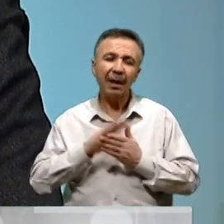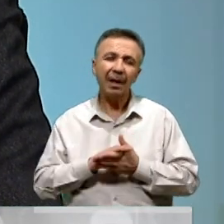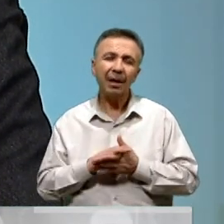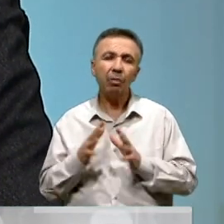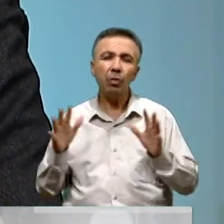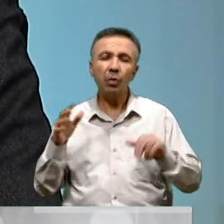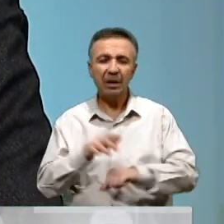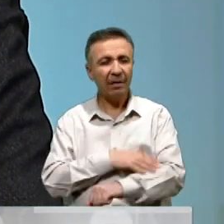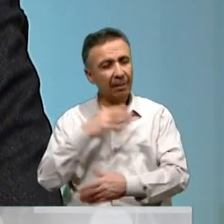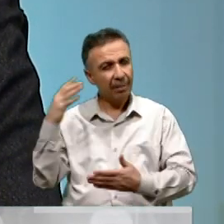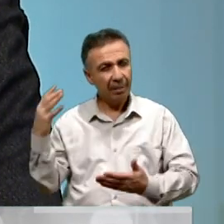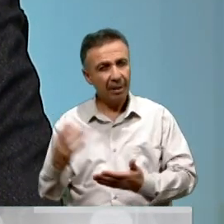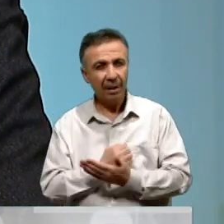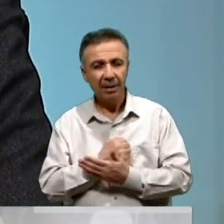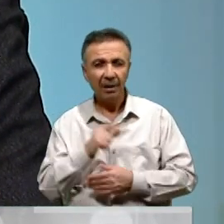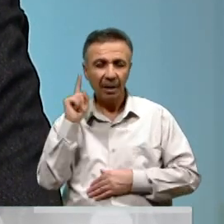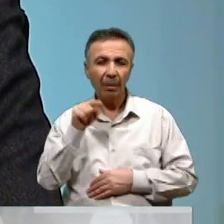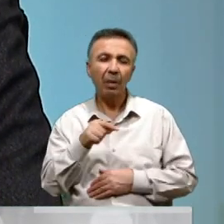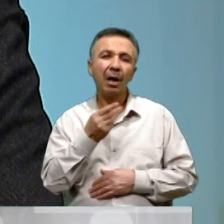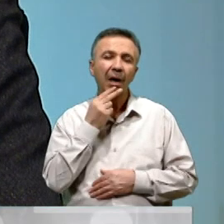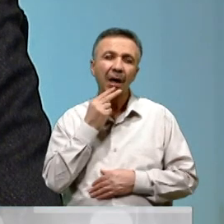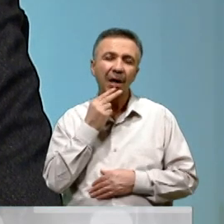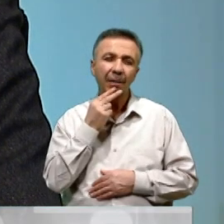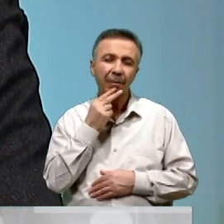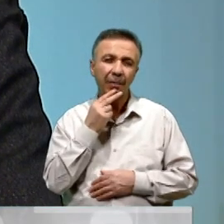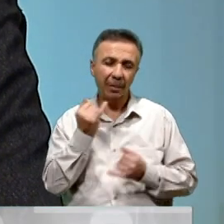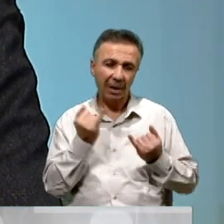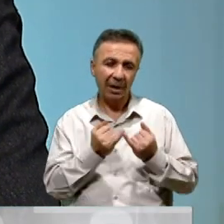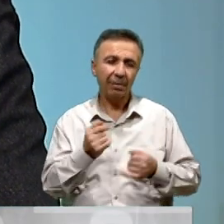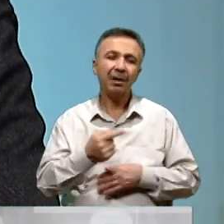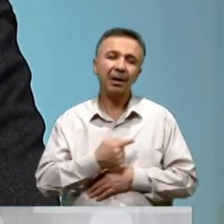büyüktür. Rabbim o hanımefendinin gönlündeki